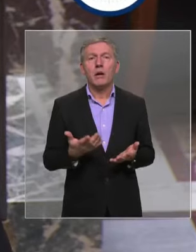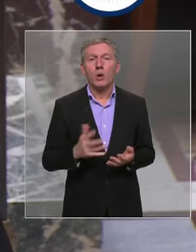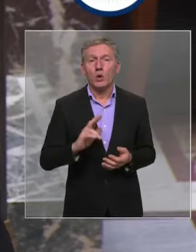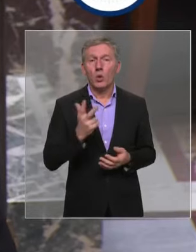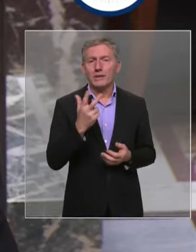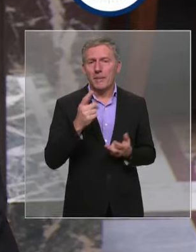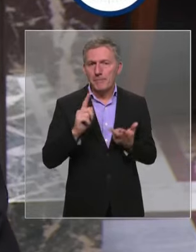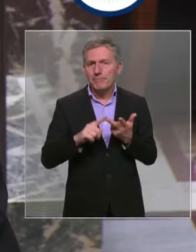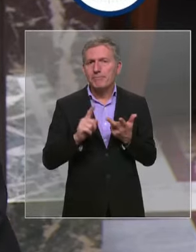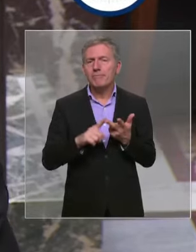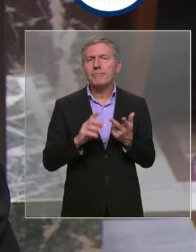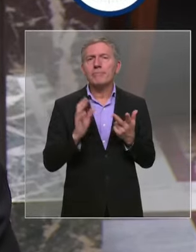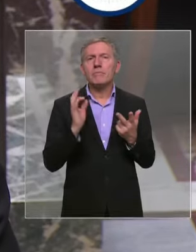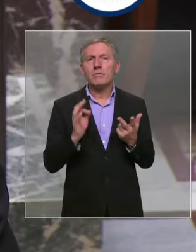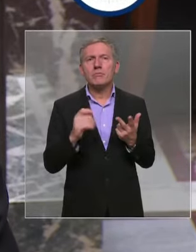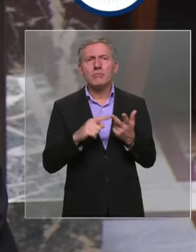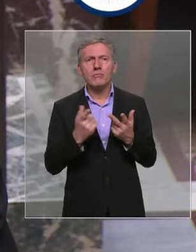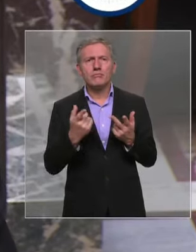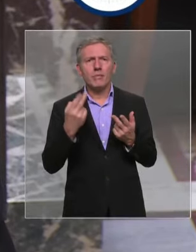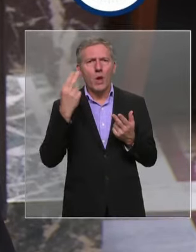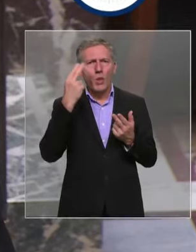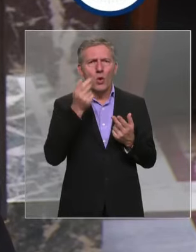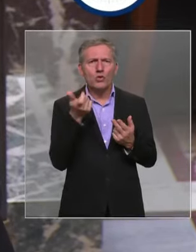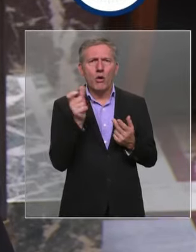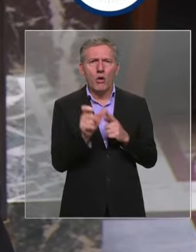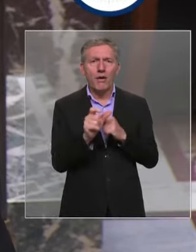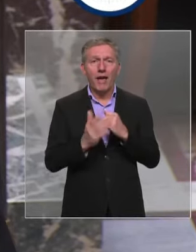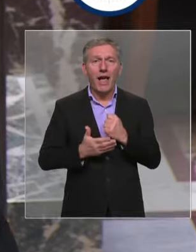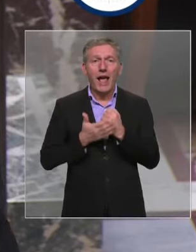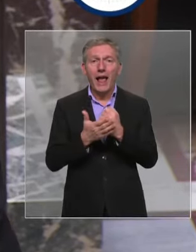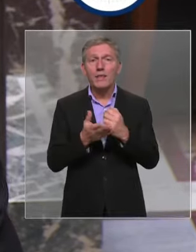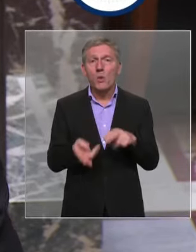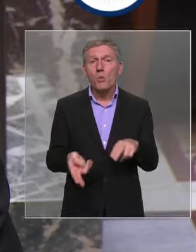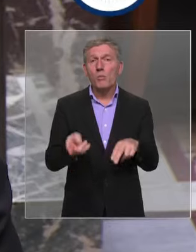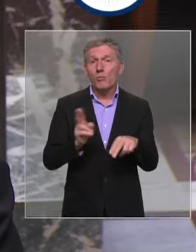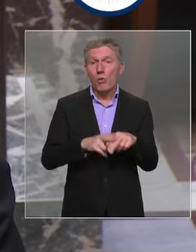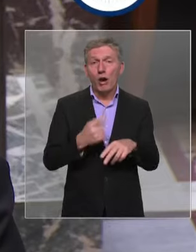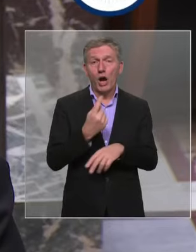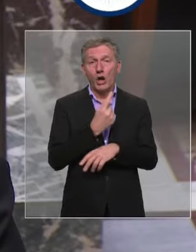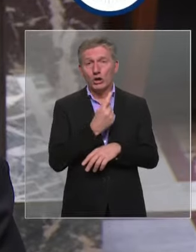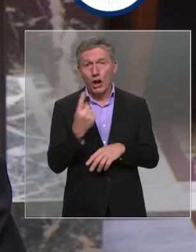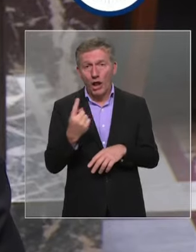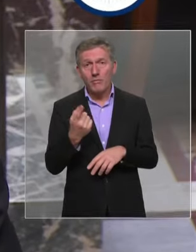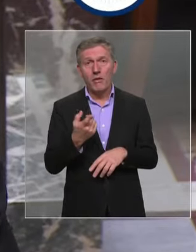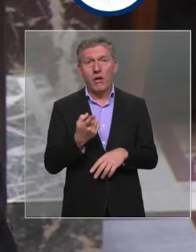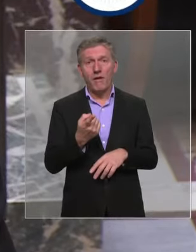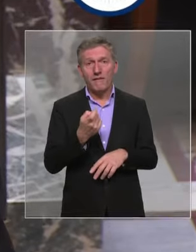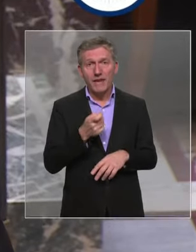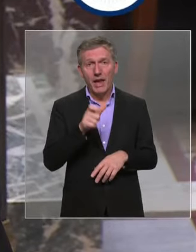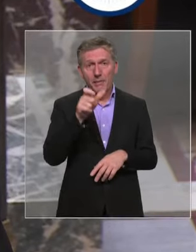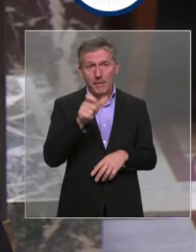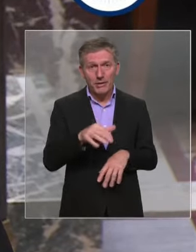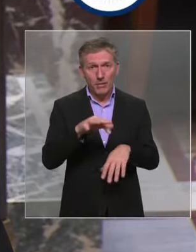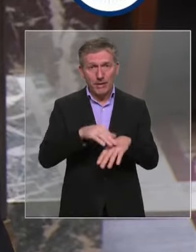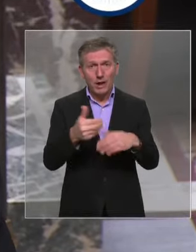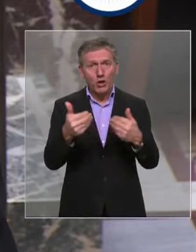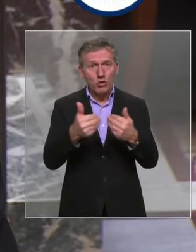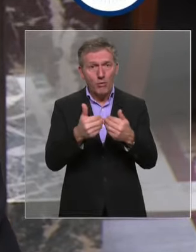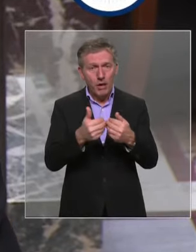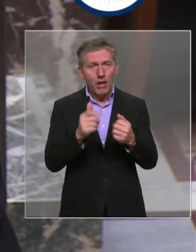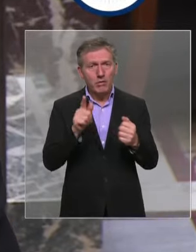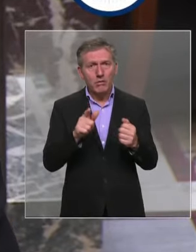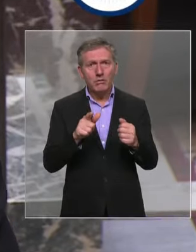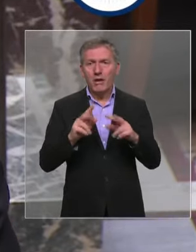point, la notion effectivement de l'aide à mourir qui est exclusivement une demande du patient, l'examen par